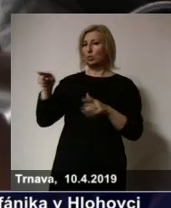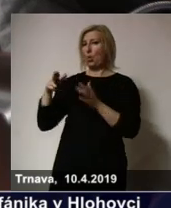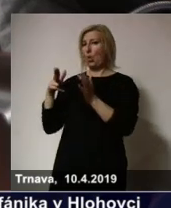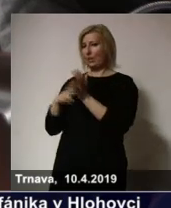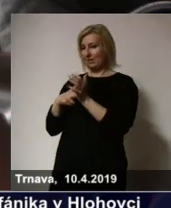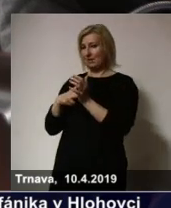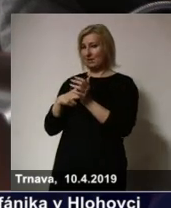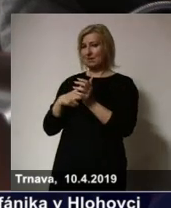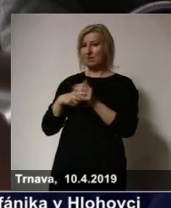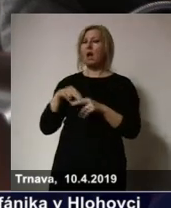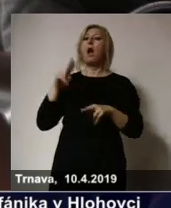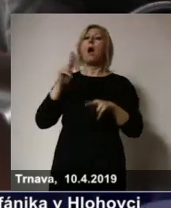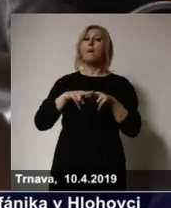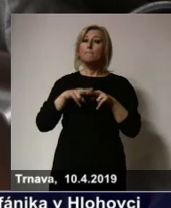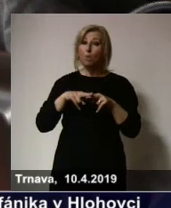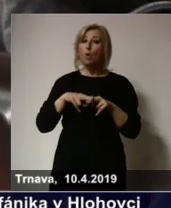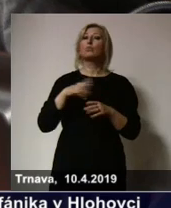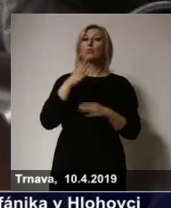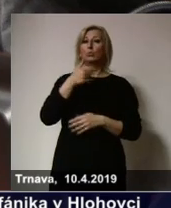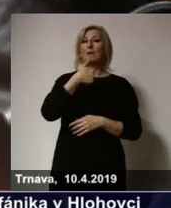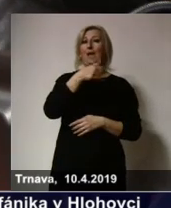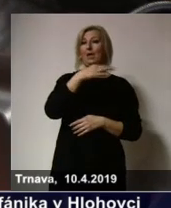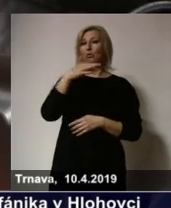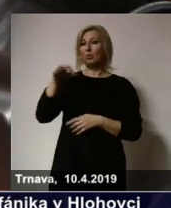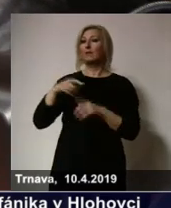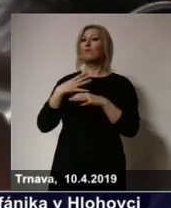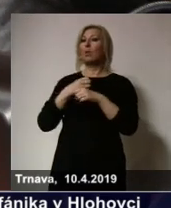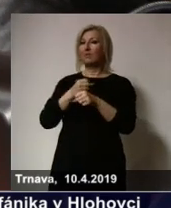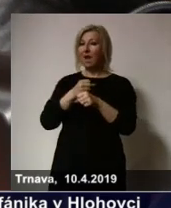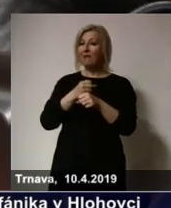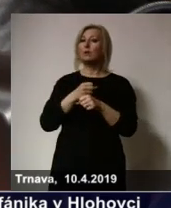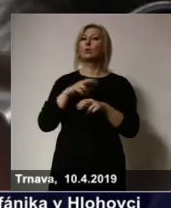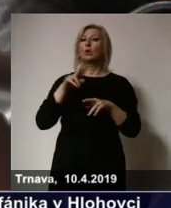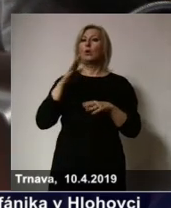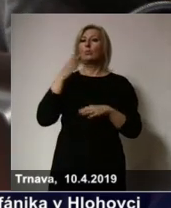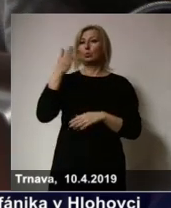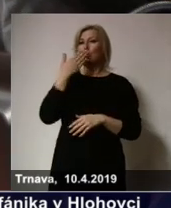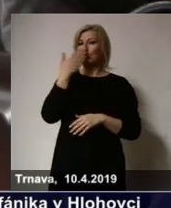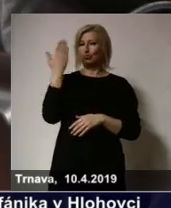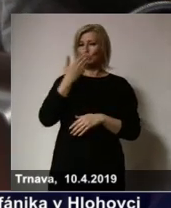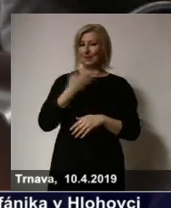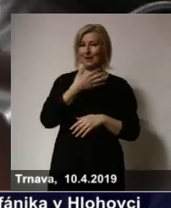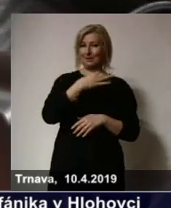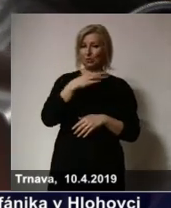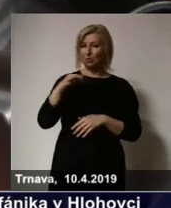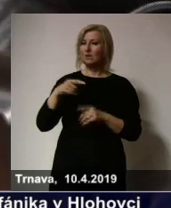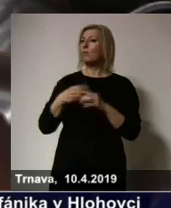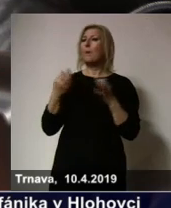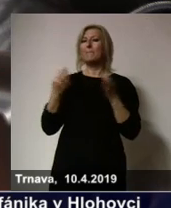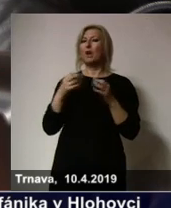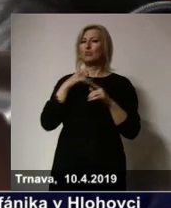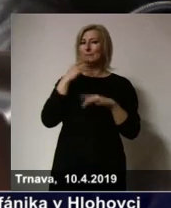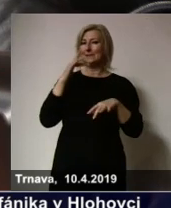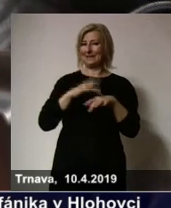jednotlivé návrhy uznesenia a dovolil by som si ich čítať kvôli tomu, že sa jedná o dosť senzitívne veci